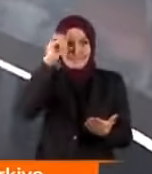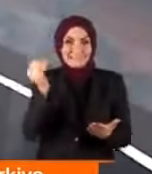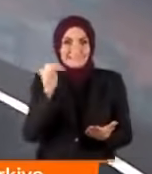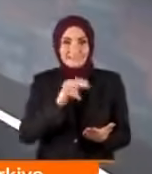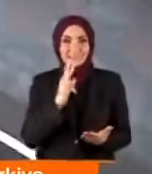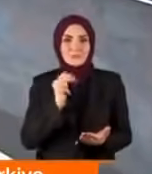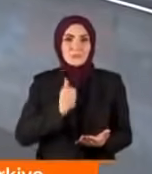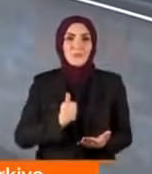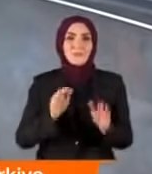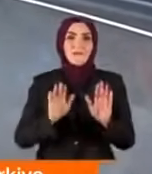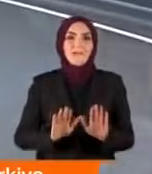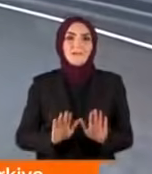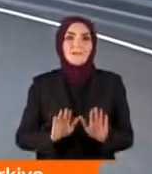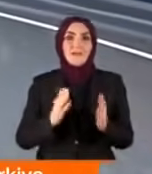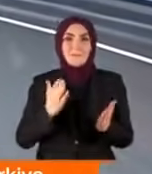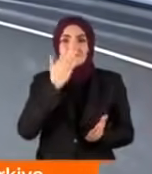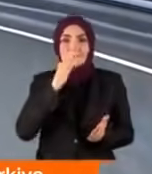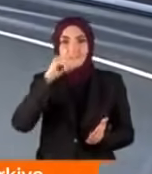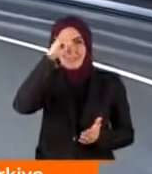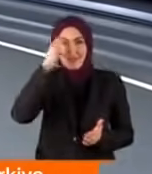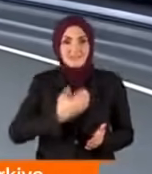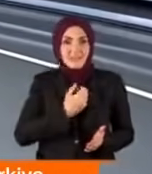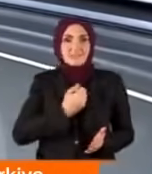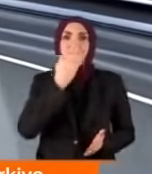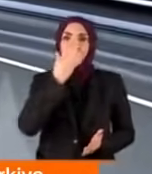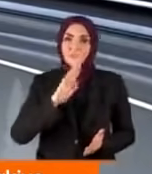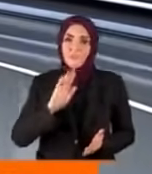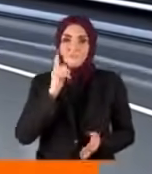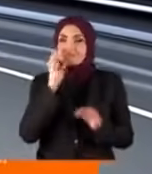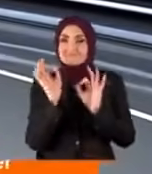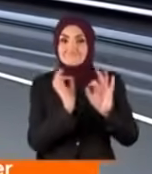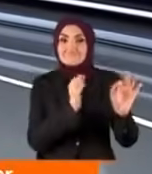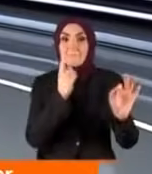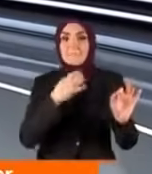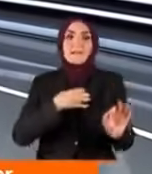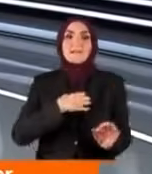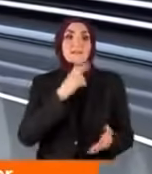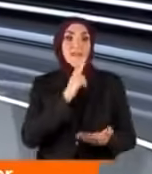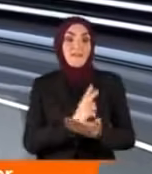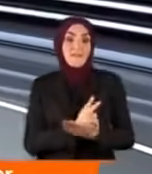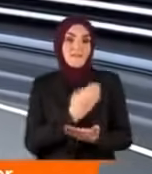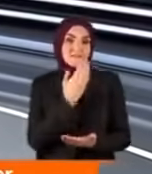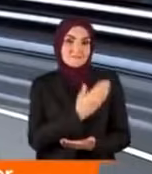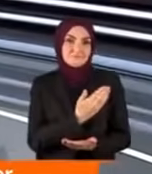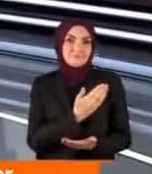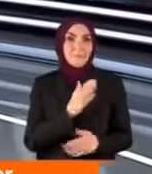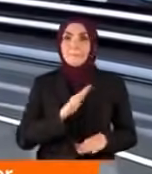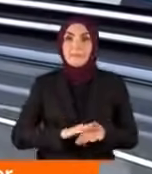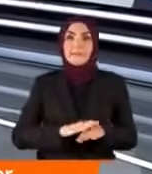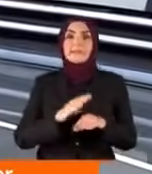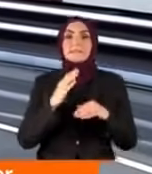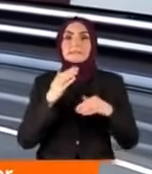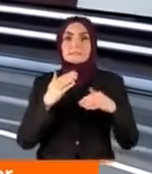karşılamamıza 2 gün kaldı ama sadece yaz heyecanı yok içimizde. Gözümüz kulağımız 1 Haziran kararlarında. Uygulanan tedbir